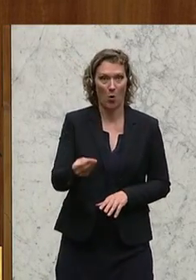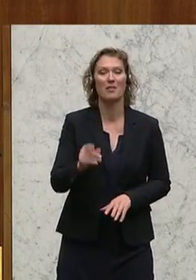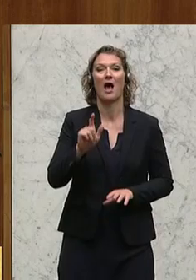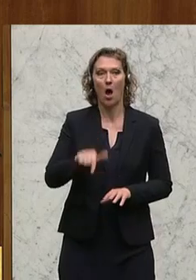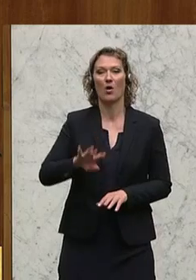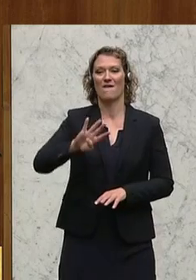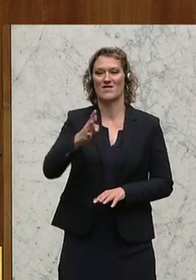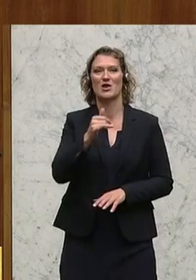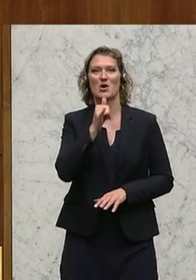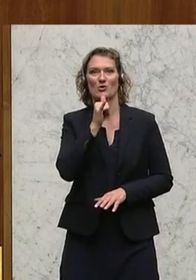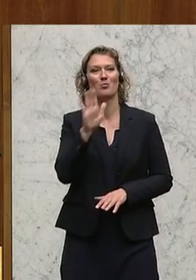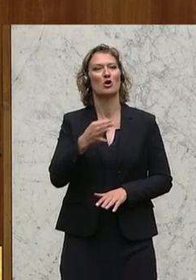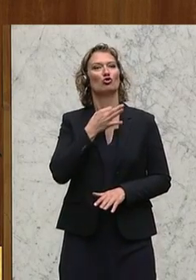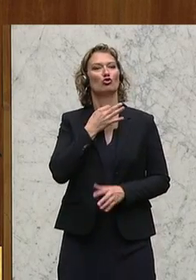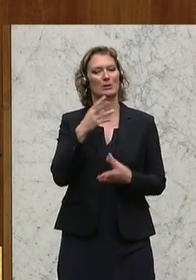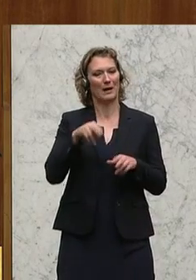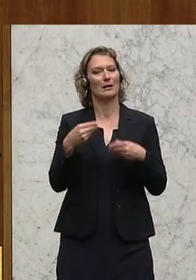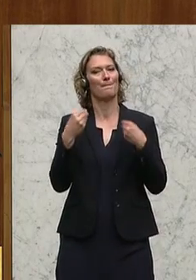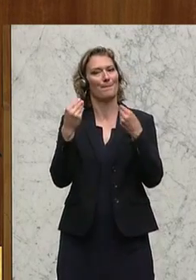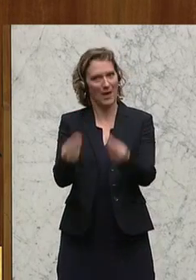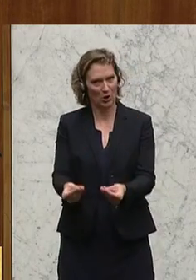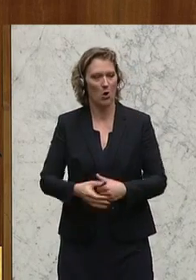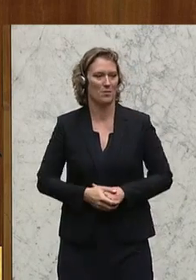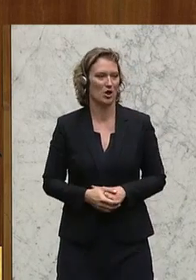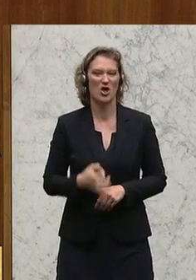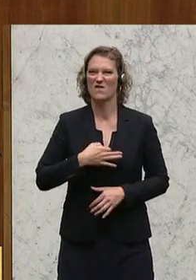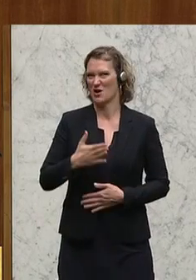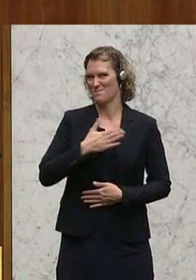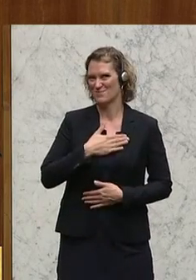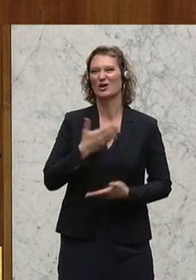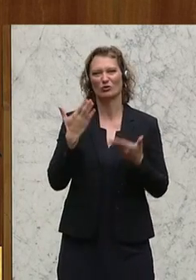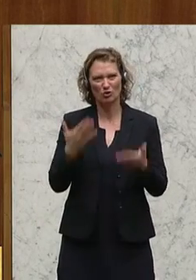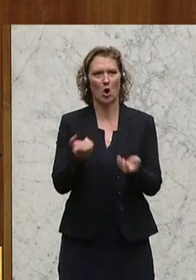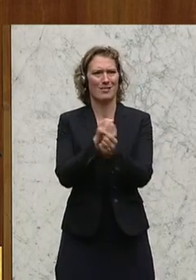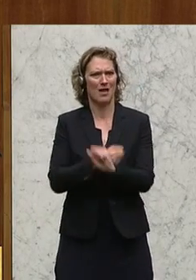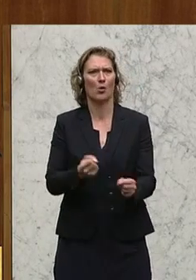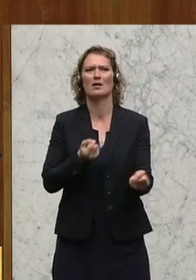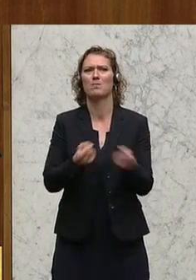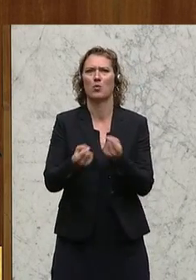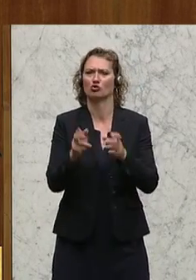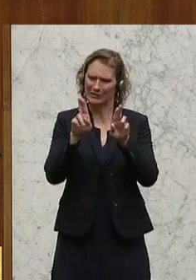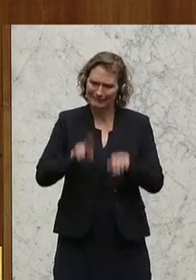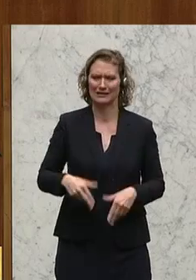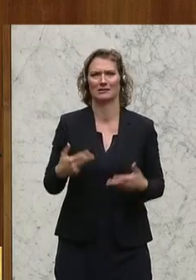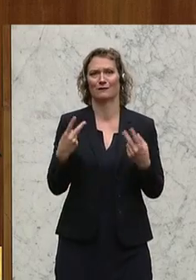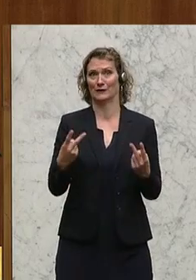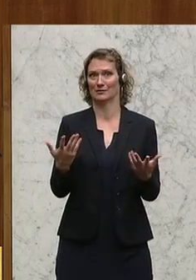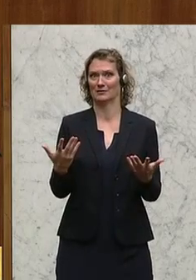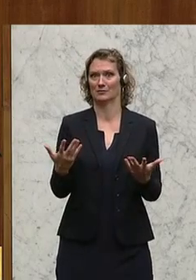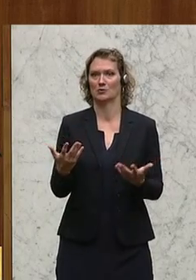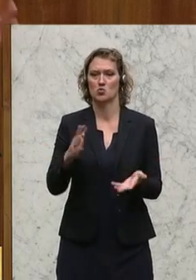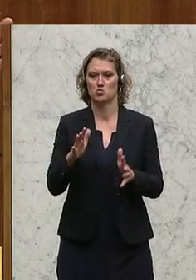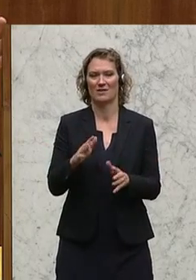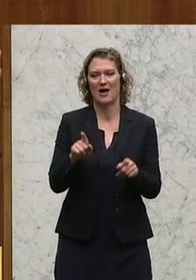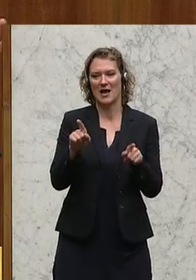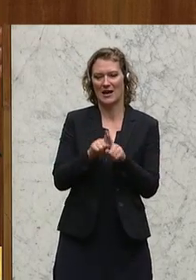am 4. Oktober ihr Stimmrecht erhalten können. Das ist für mich demokratiepolitisch wichtig, denn damit bekommt